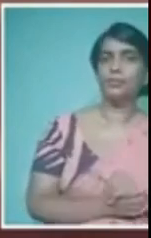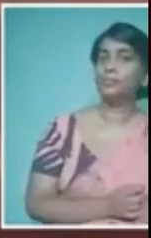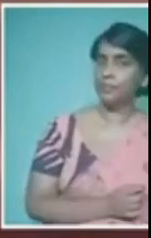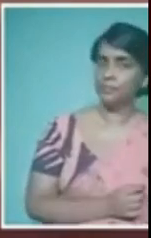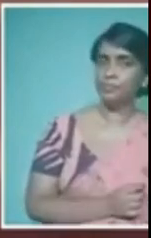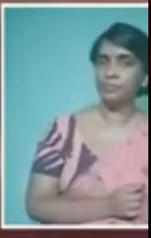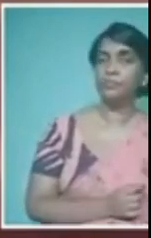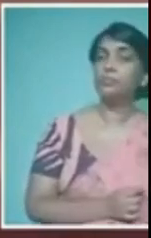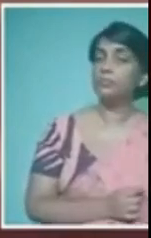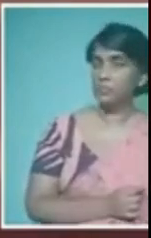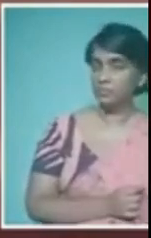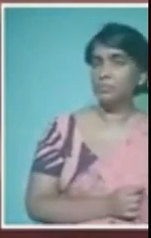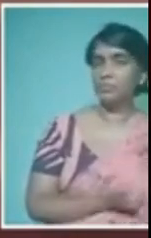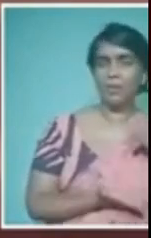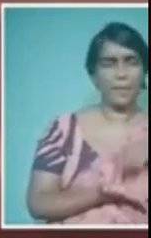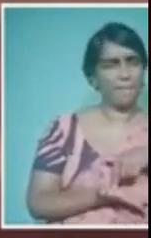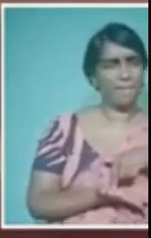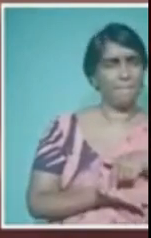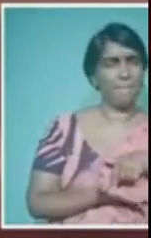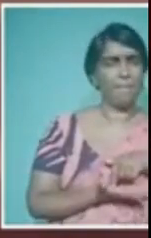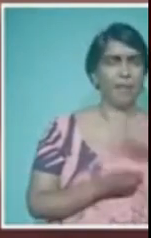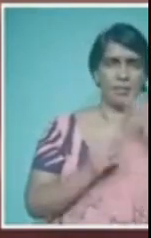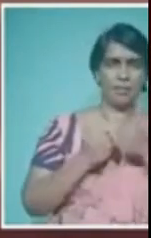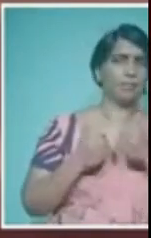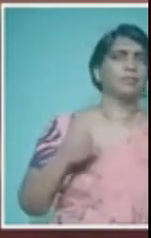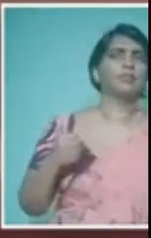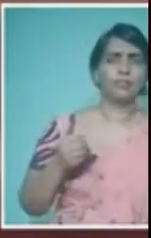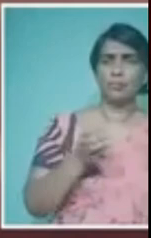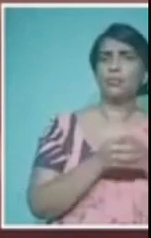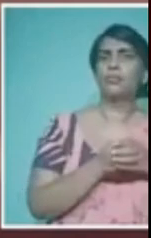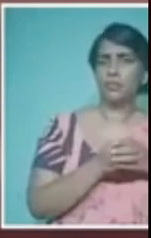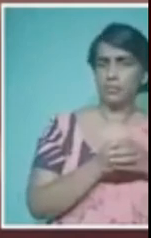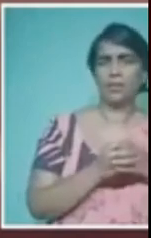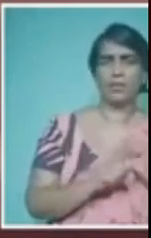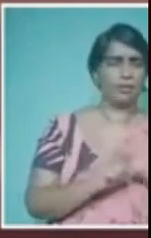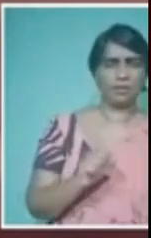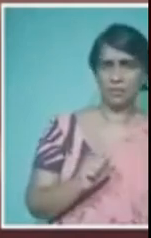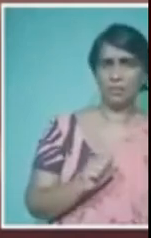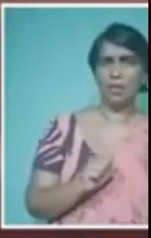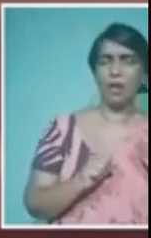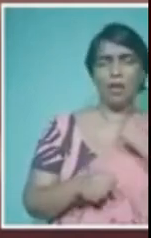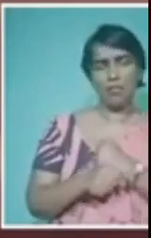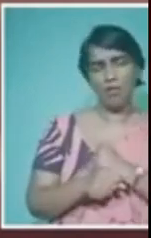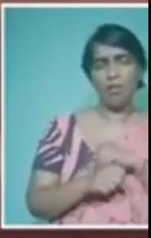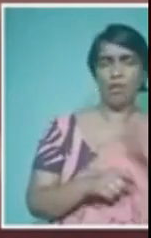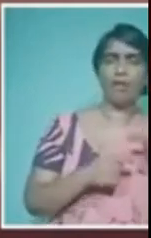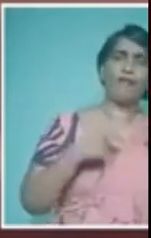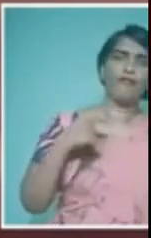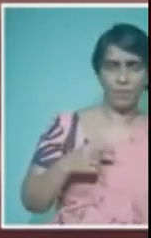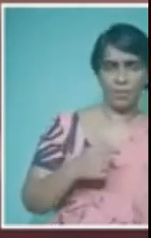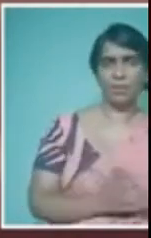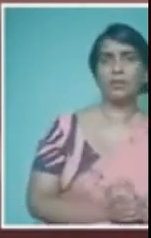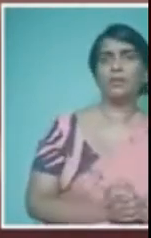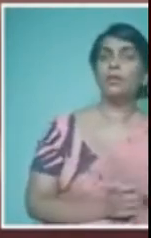එතකොට මෙතන මද ස්වාධීන කොටසක් කියලා කියන්න කණ්ඩායමක් ඉතුරු වෙන්නේ නැහැ. එක්ක එන්න ඕනේ, එක්ක ආණ්ඩු වෙන්න ඕනේ, එක්ක විපක්ෂය එන්න